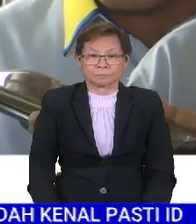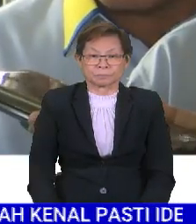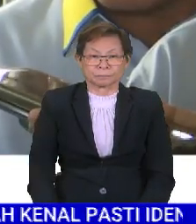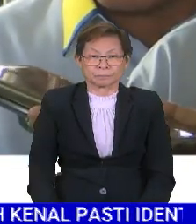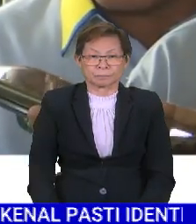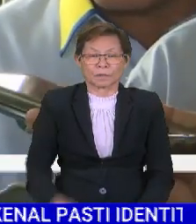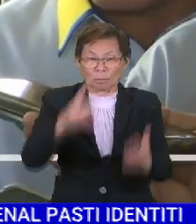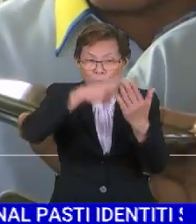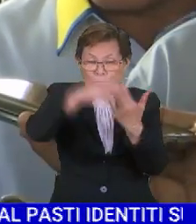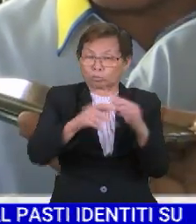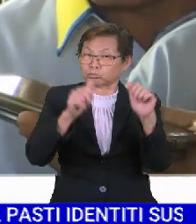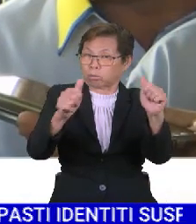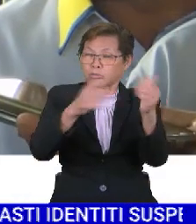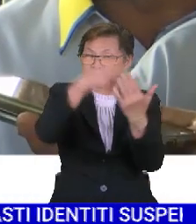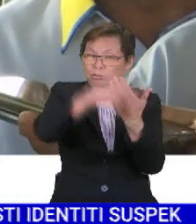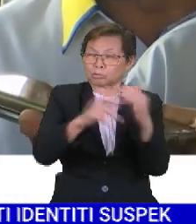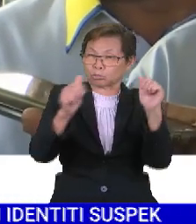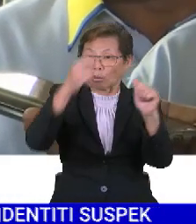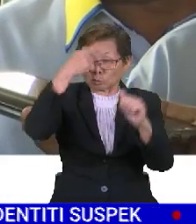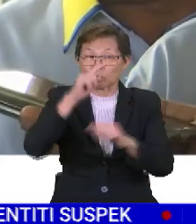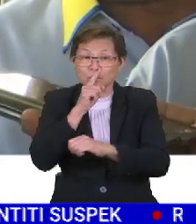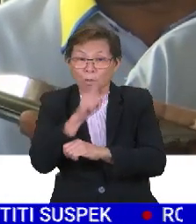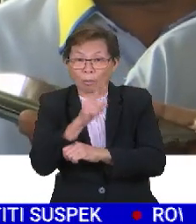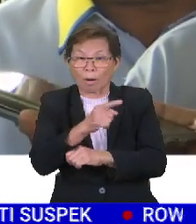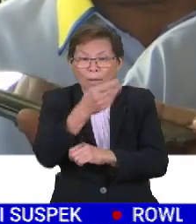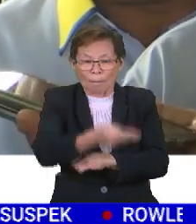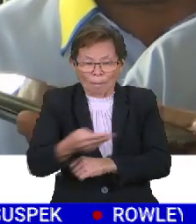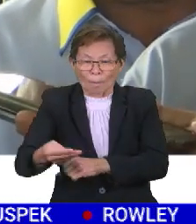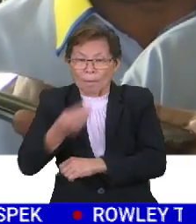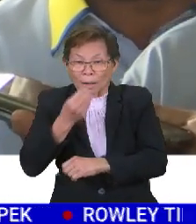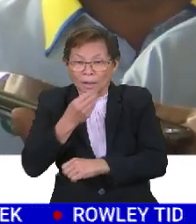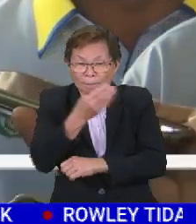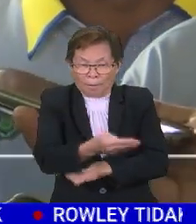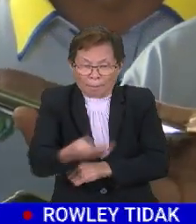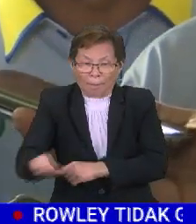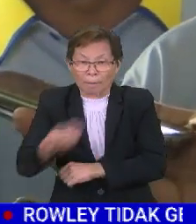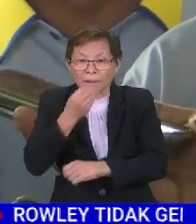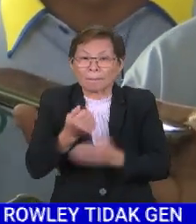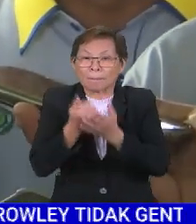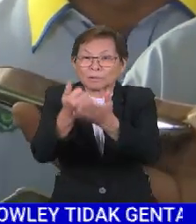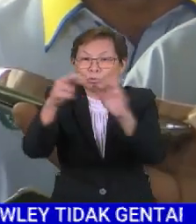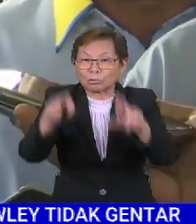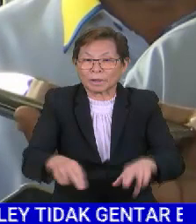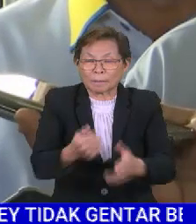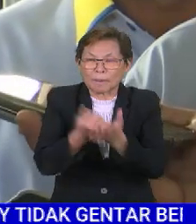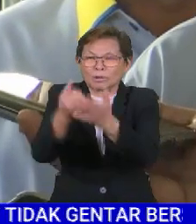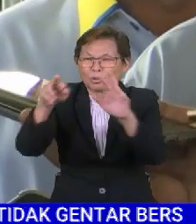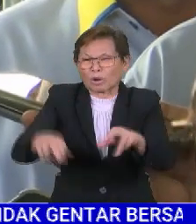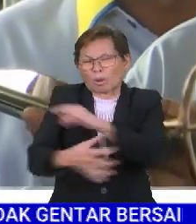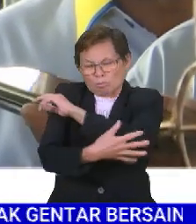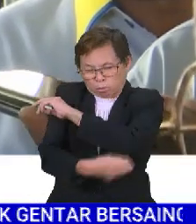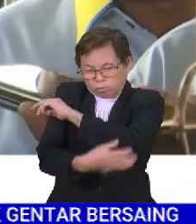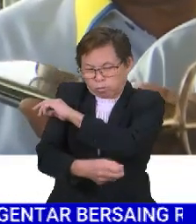Projek yang cukup baik untuk memastikan apa ni bekalan makanan, membantu rakyat yang kurang